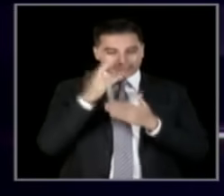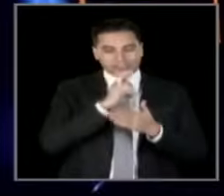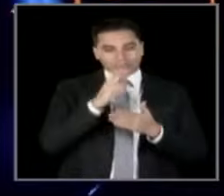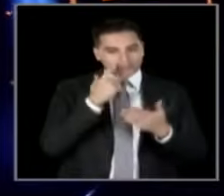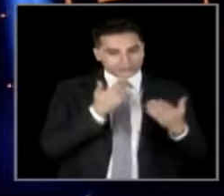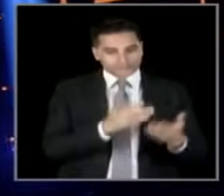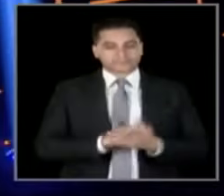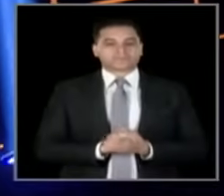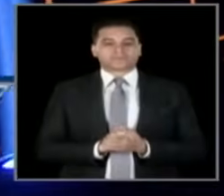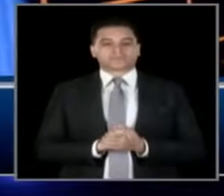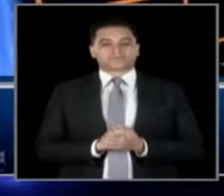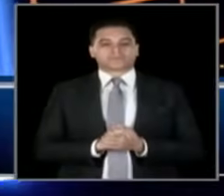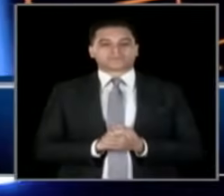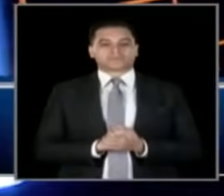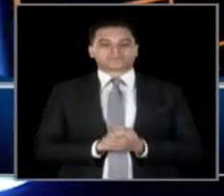والسؤال.